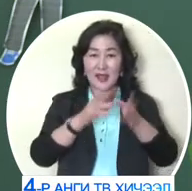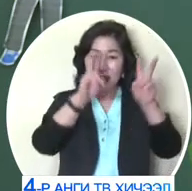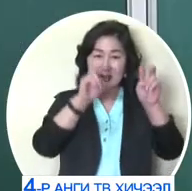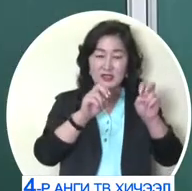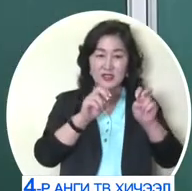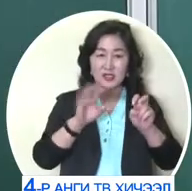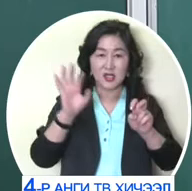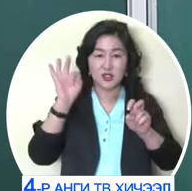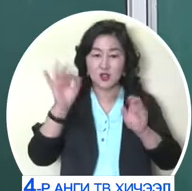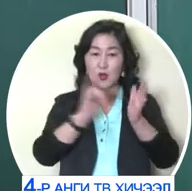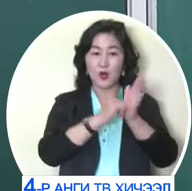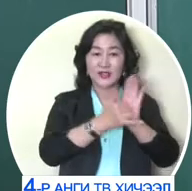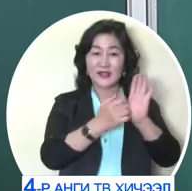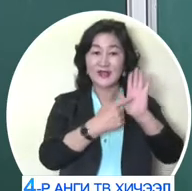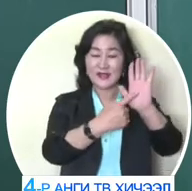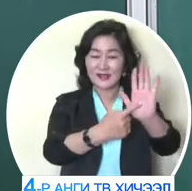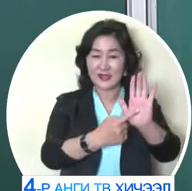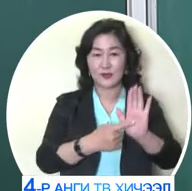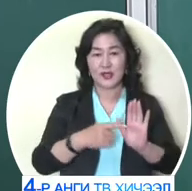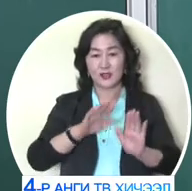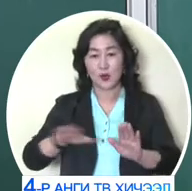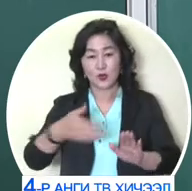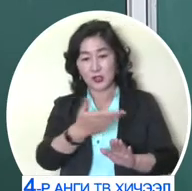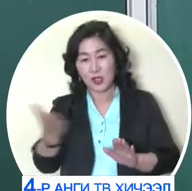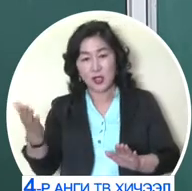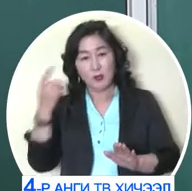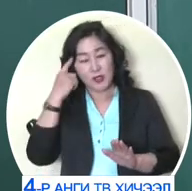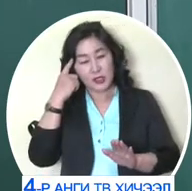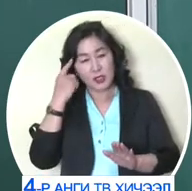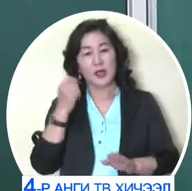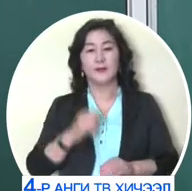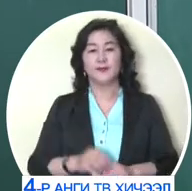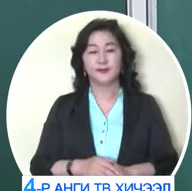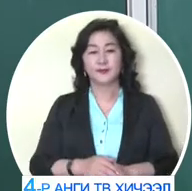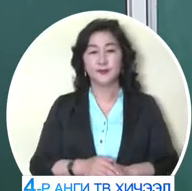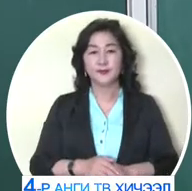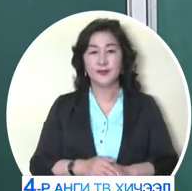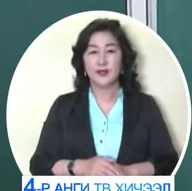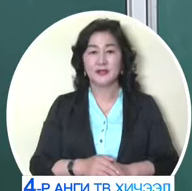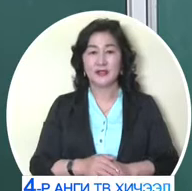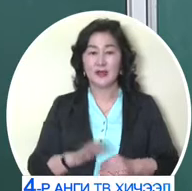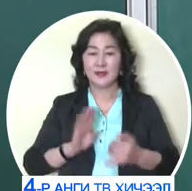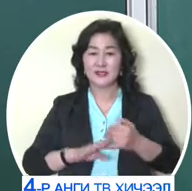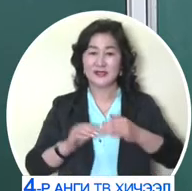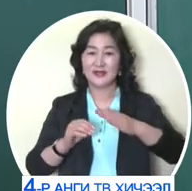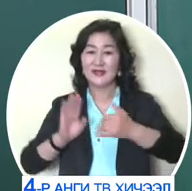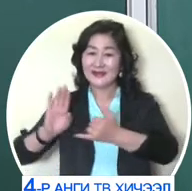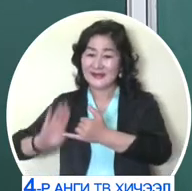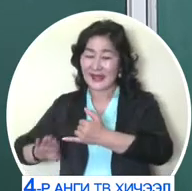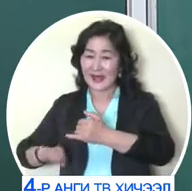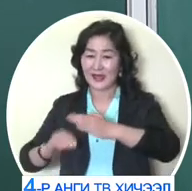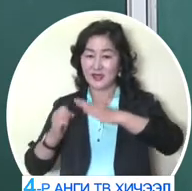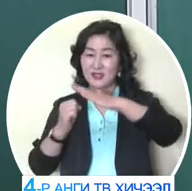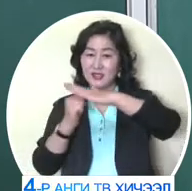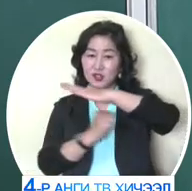санаагаа илэрхийлж чадах вэ гэдгийг хэрэгцүүлж бодорой. За багш нь та бүхэндээ их зохиохдоо дараах тулгуур үгсийг ашиглаж болох юма гэсэн